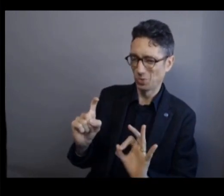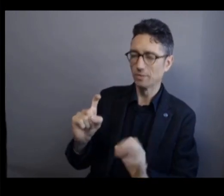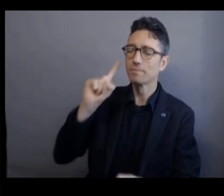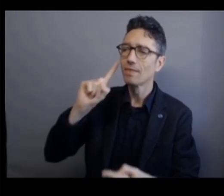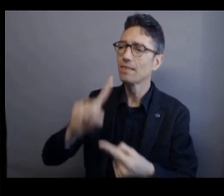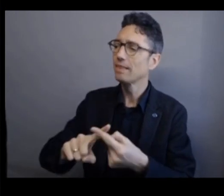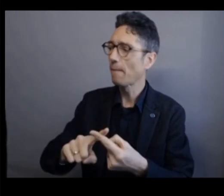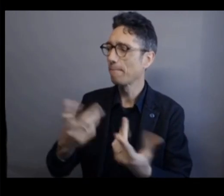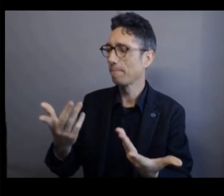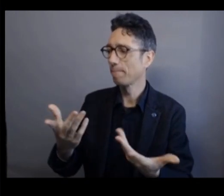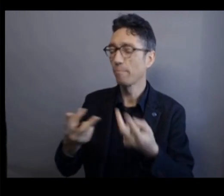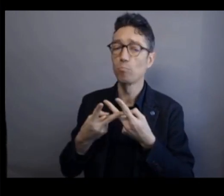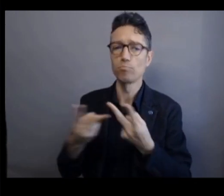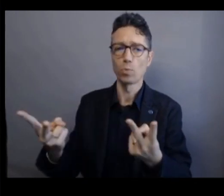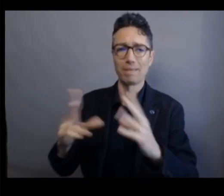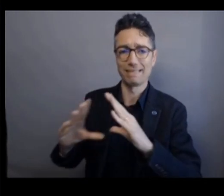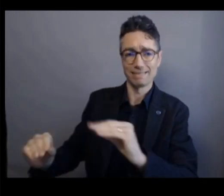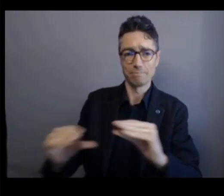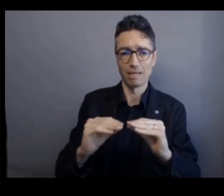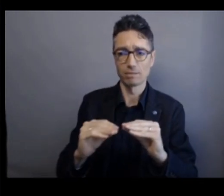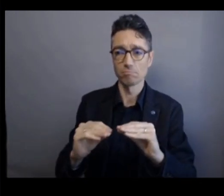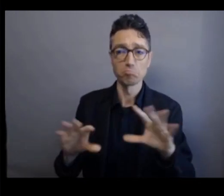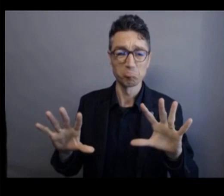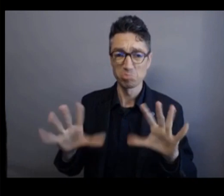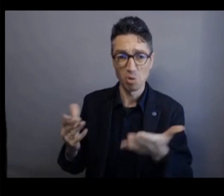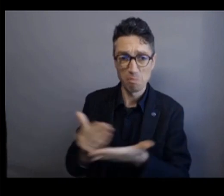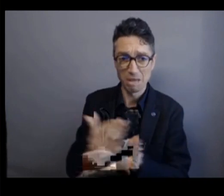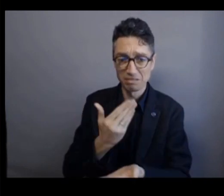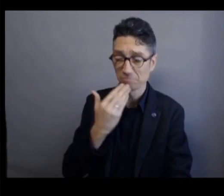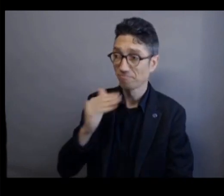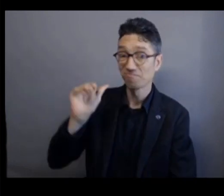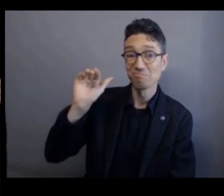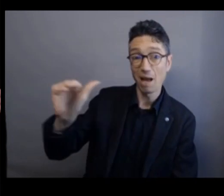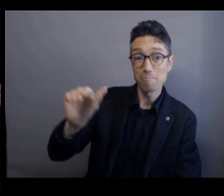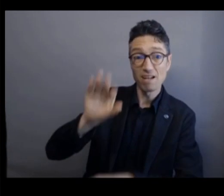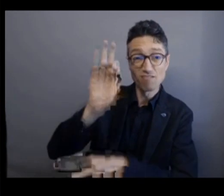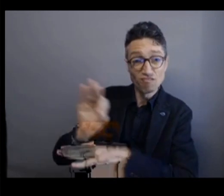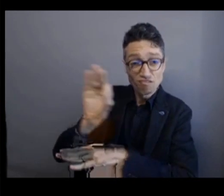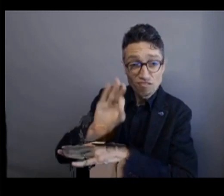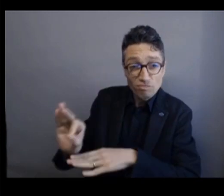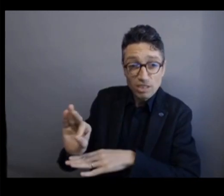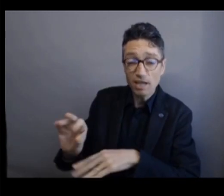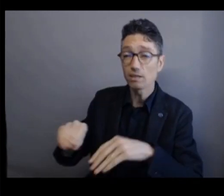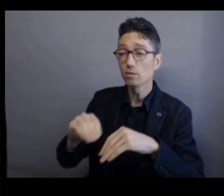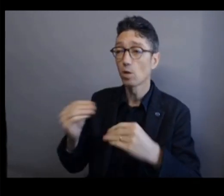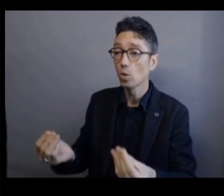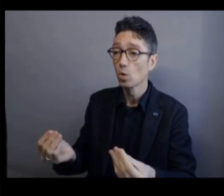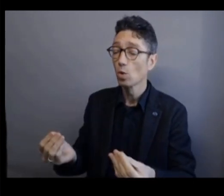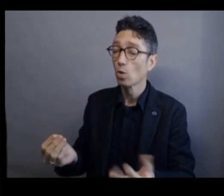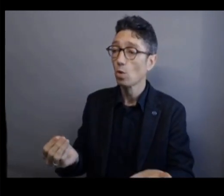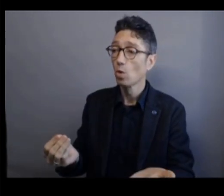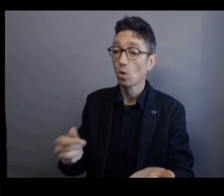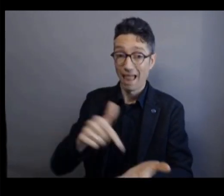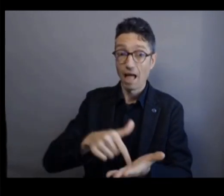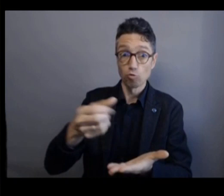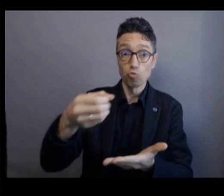qu'on fait appel à des architectes ? Est-ce qu'on fait appel à des personnes qui justement, avec cette donnée qu'ils auraient collectée éventuellement, eh bien,